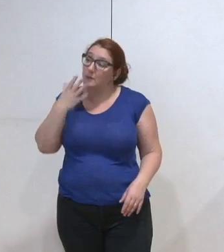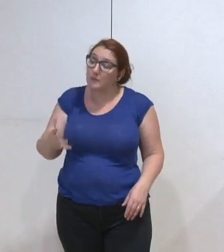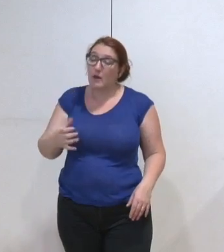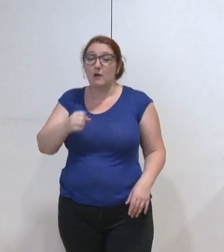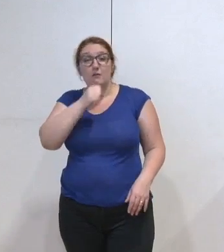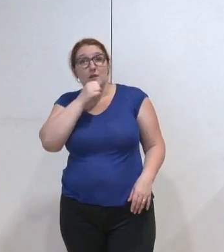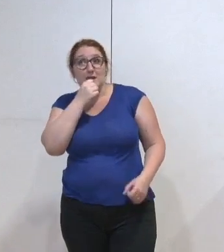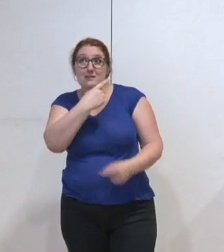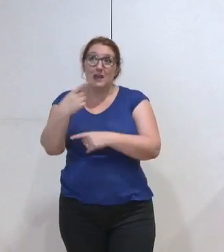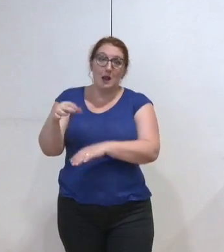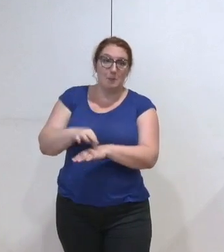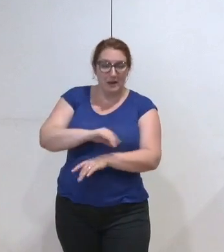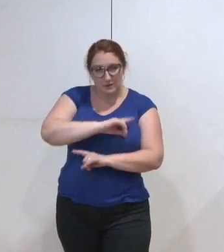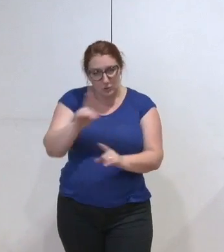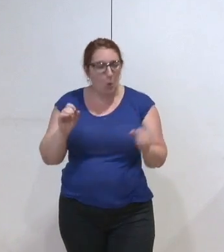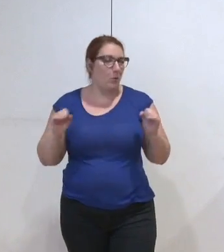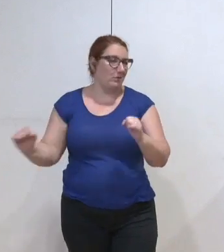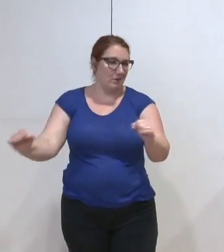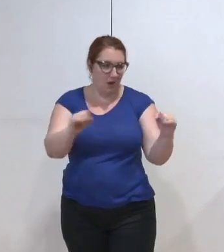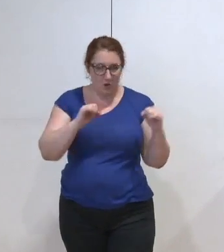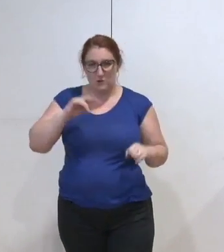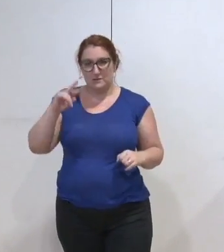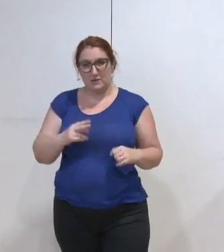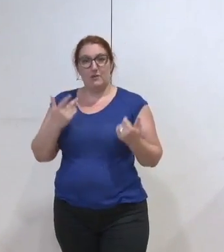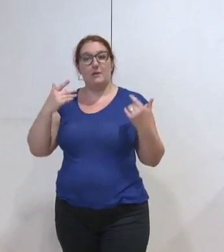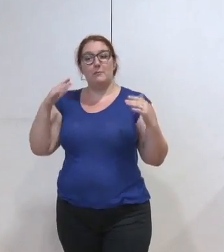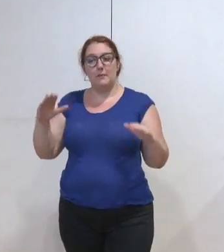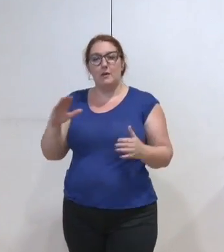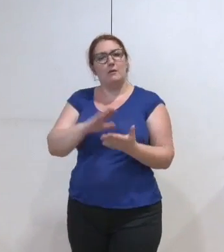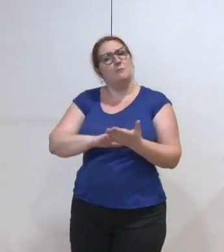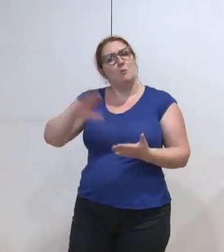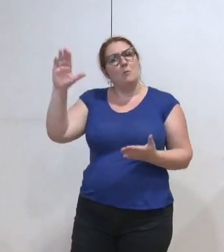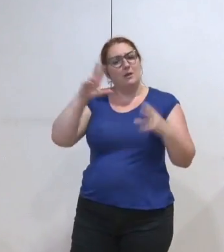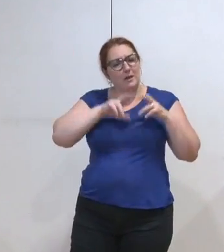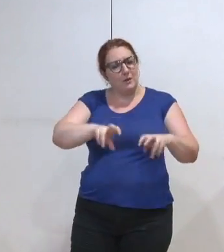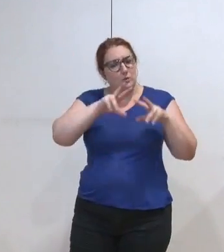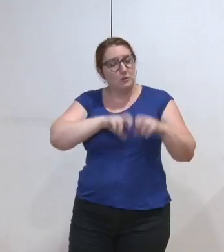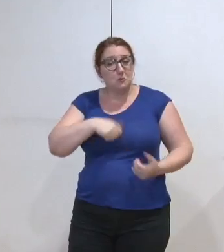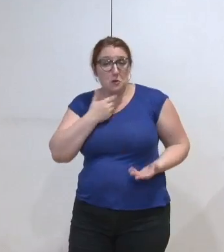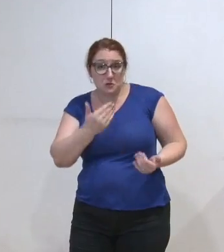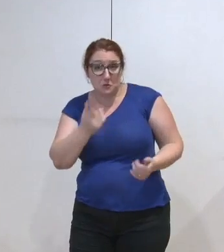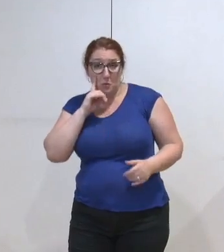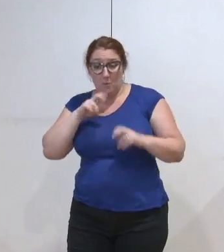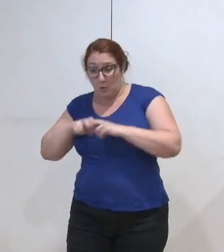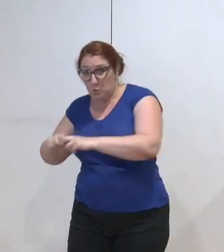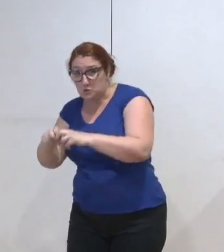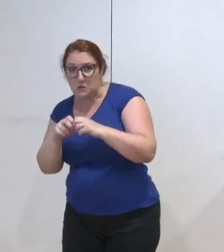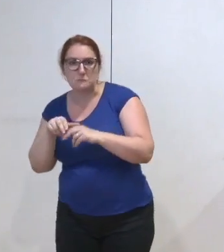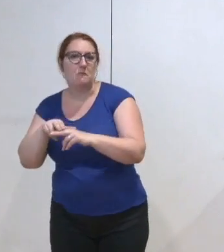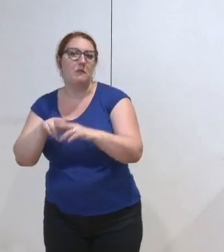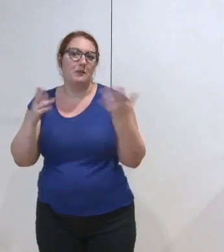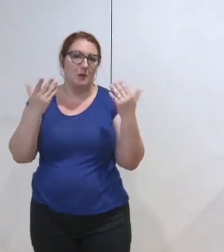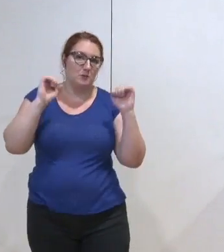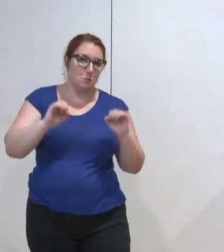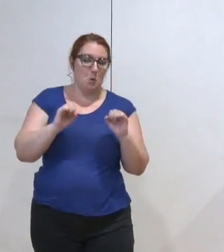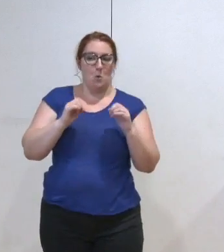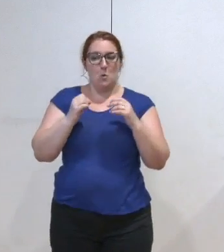contre continuez d'affirmer en dépit de toutes les études alors vous m'avez promis des études j'attends de voir parce que entre-temps j'ai fait des recherches j'en ai pas vu une seule par contre je peux vous lui donner